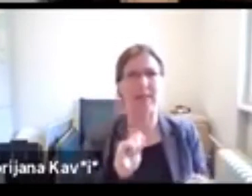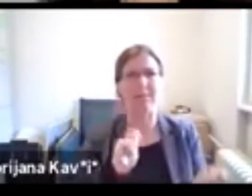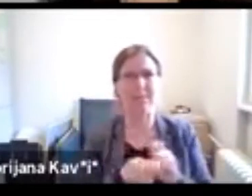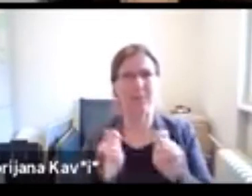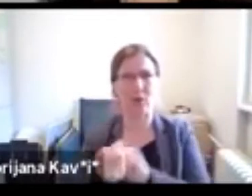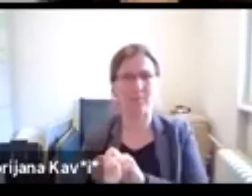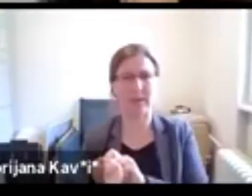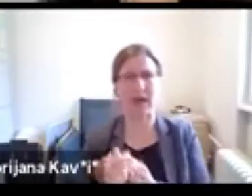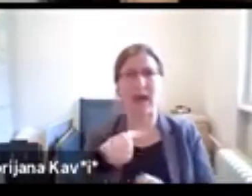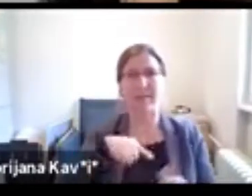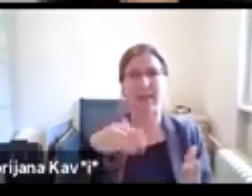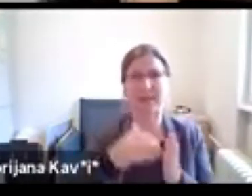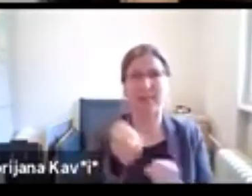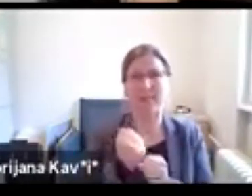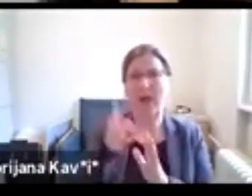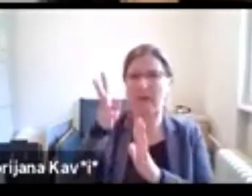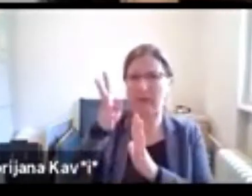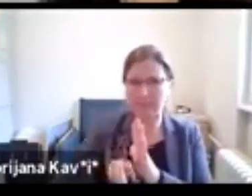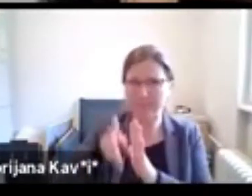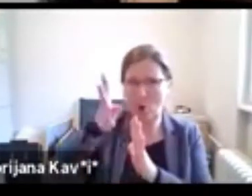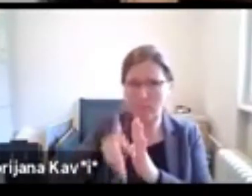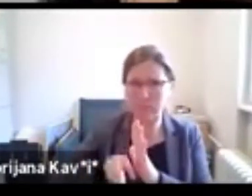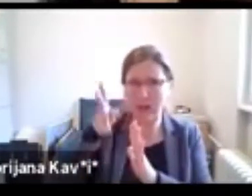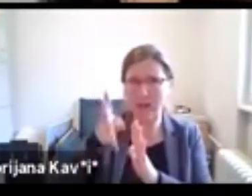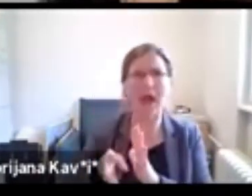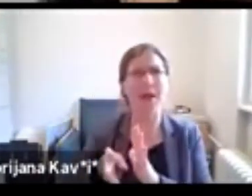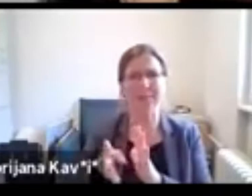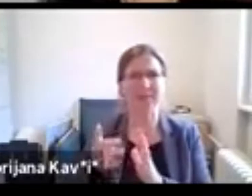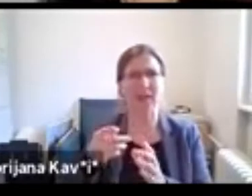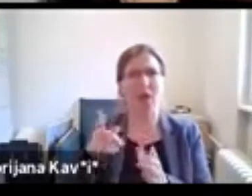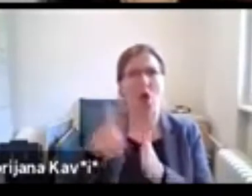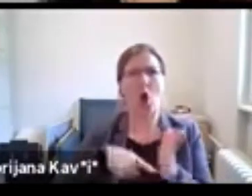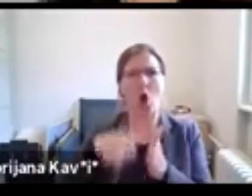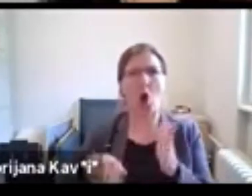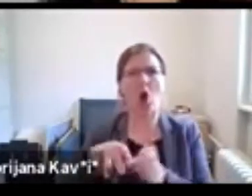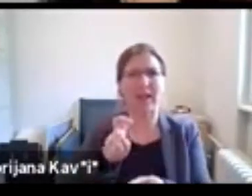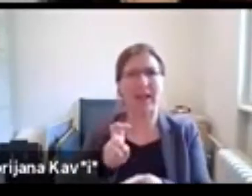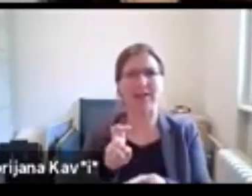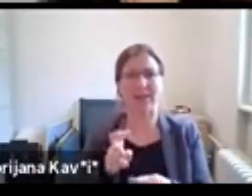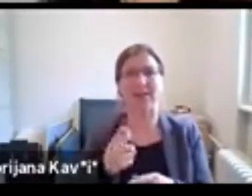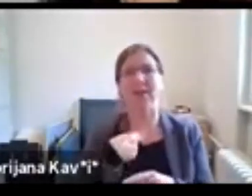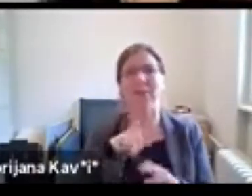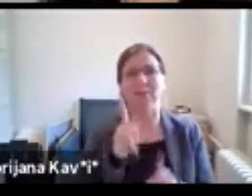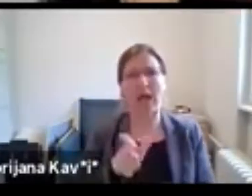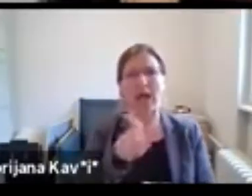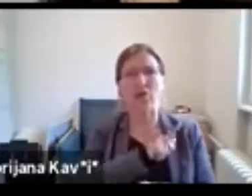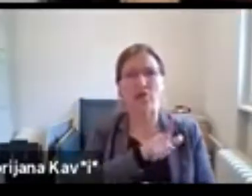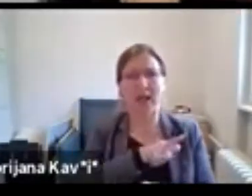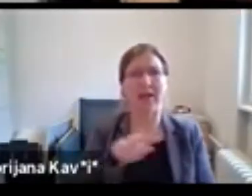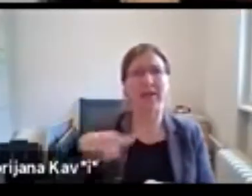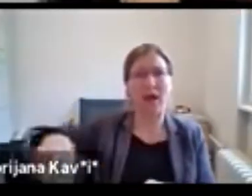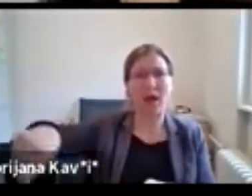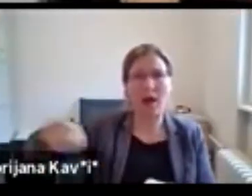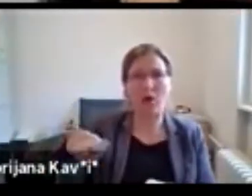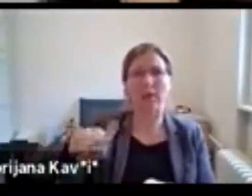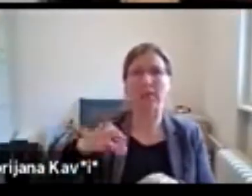se obrade, pokušavamo zapravo pozvati ljude da kad se oni budu osjećali da su u redu,